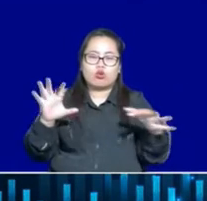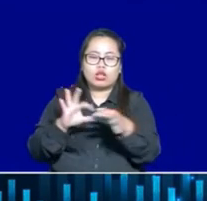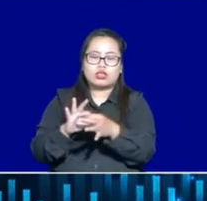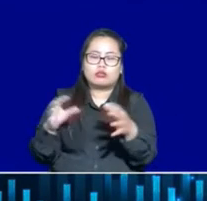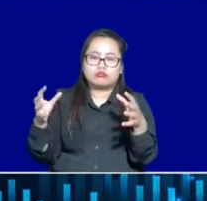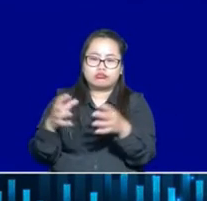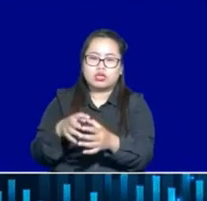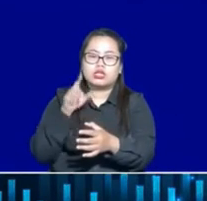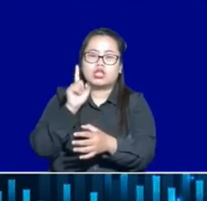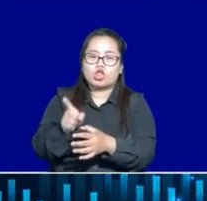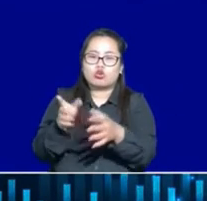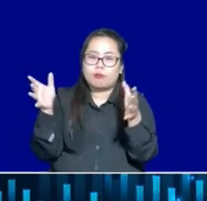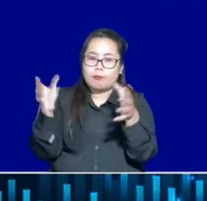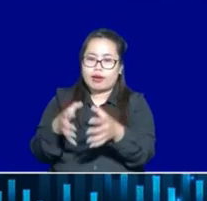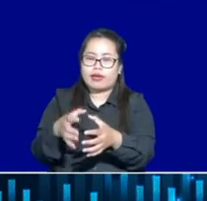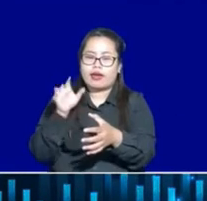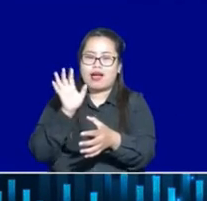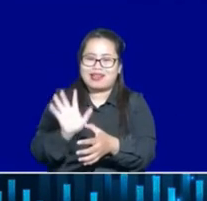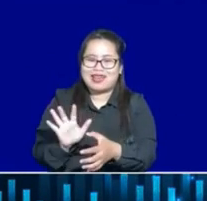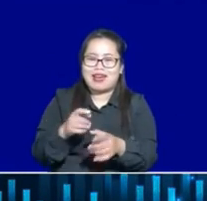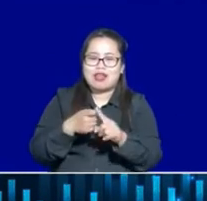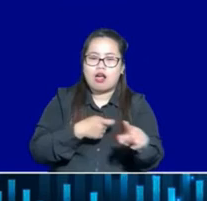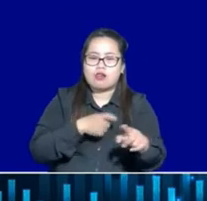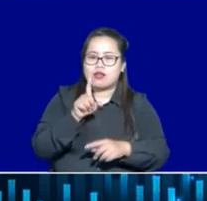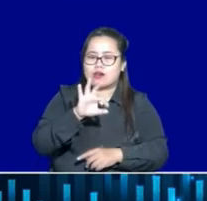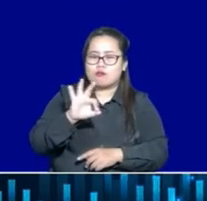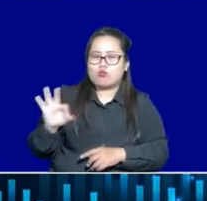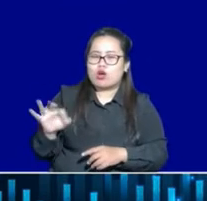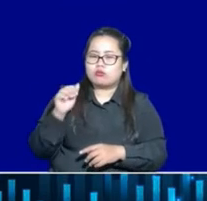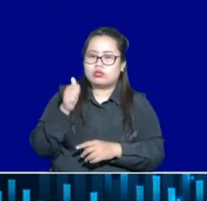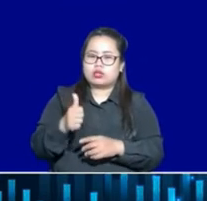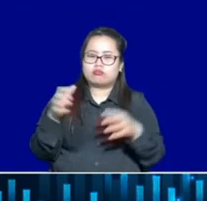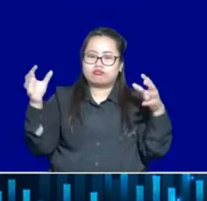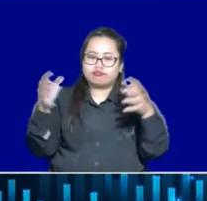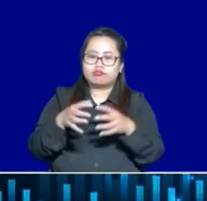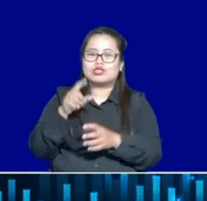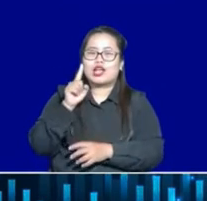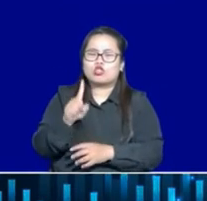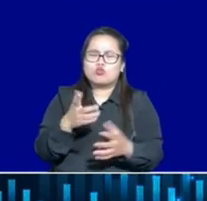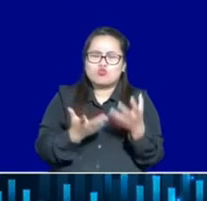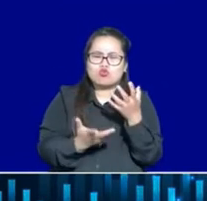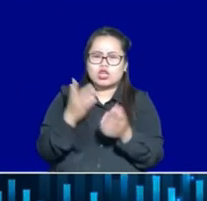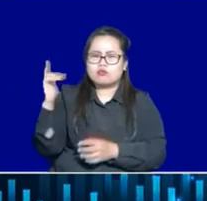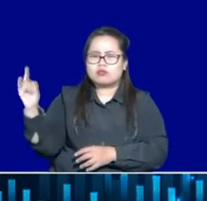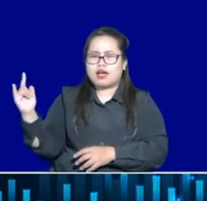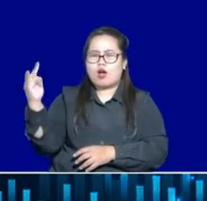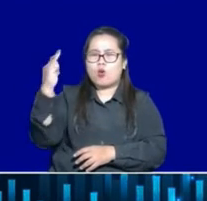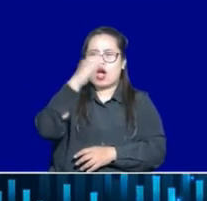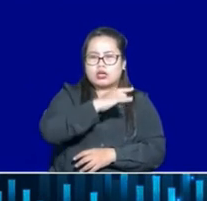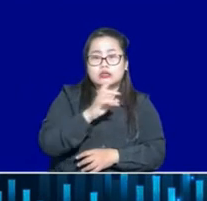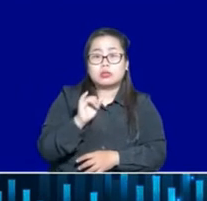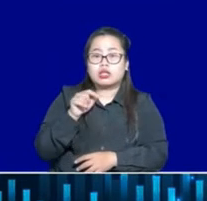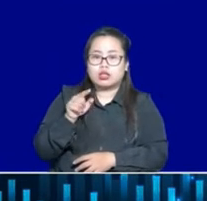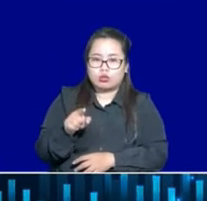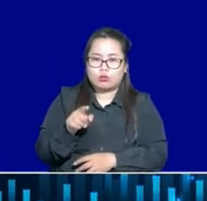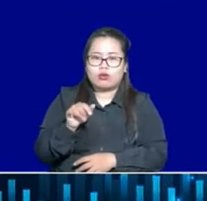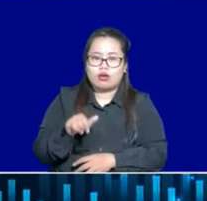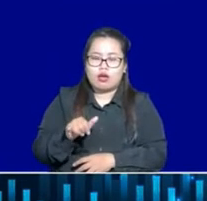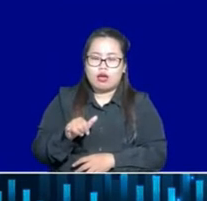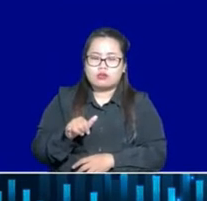bagian saja dari ribuan menjadi satu. Pesawat terbang juga nanti begitu. Jadi kalau begitu bentuk